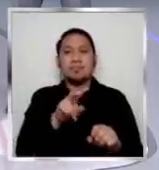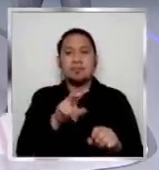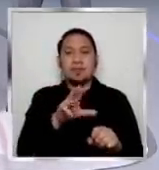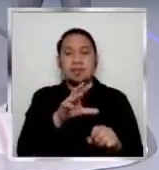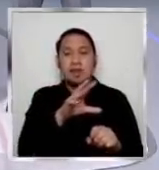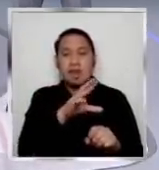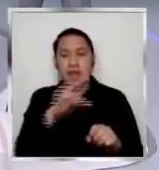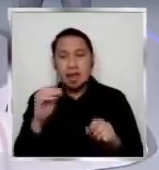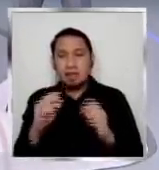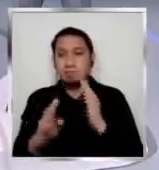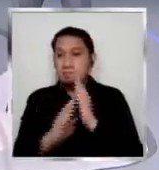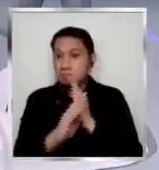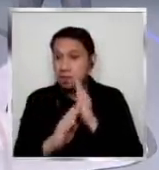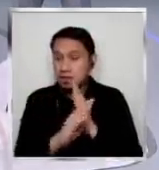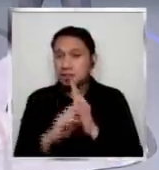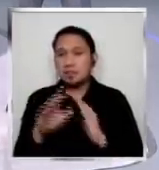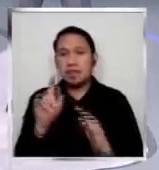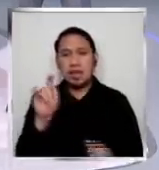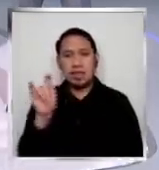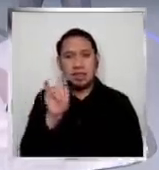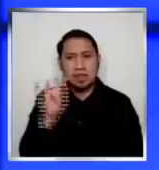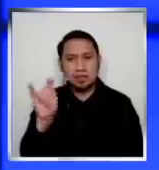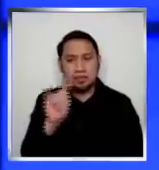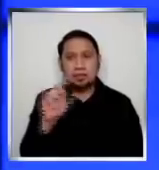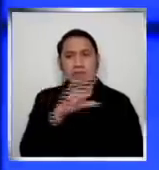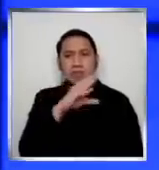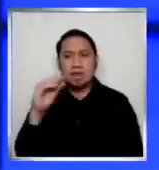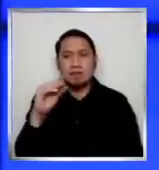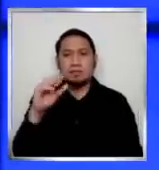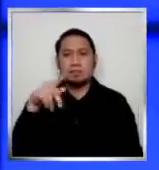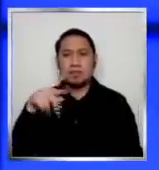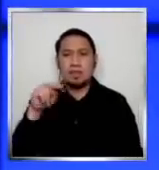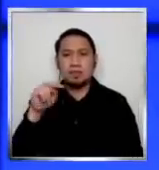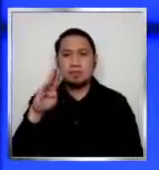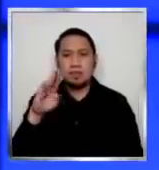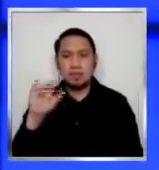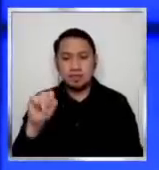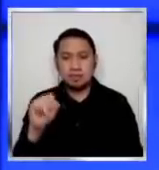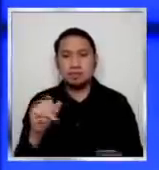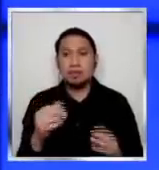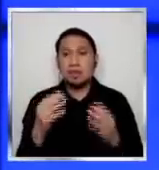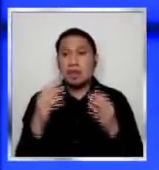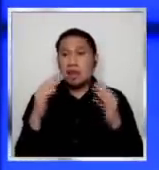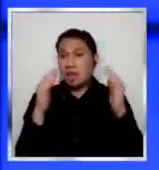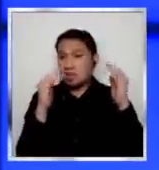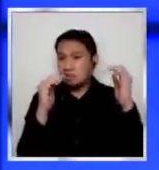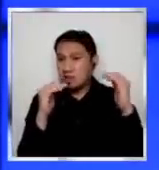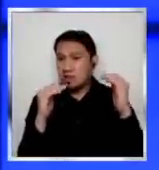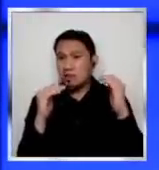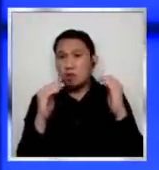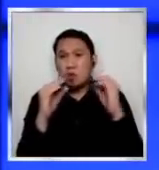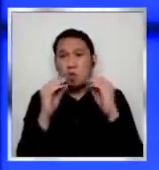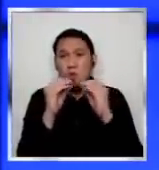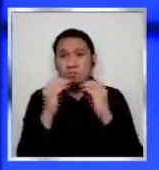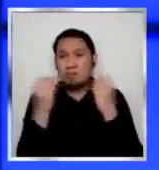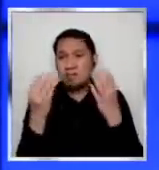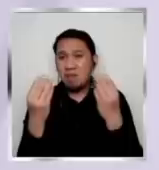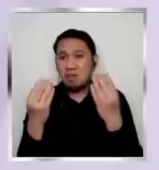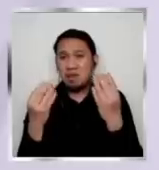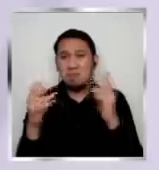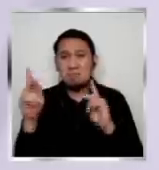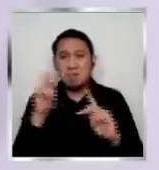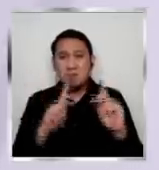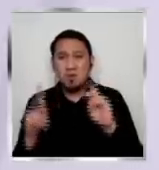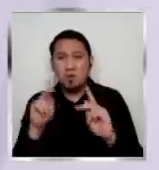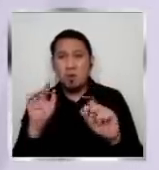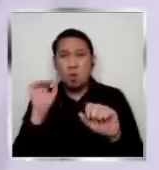augmentation buses, taxi at TNVS. Asahan ding mas marami ang mga taong lalabas at papasok sa trabaho. Pero